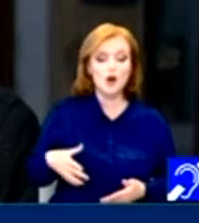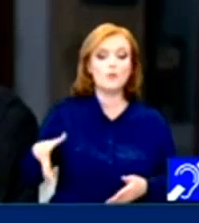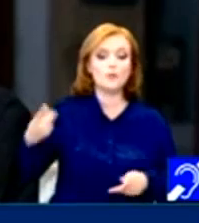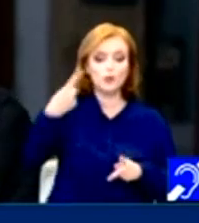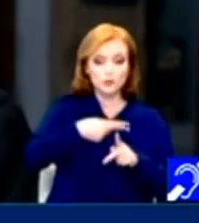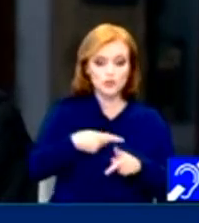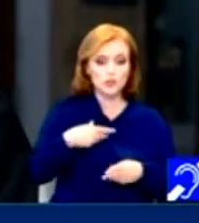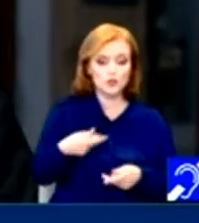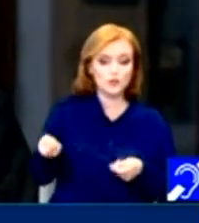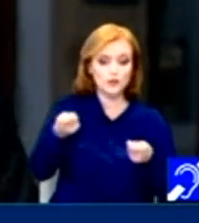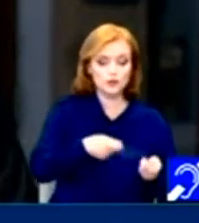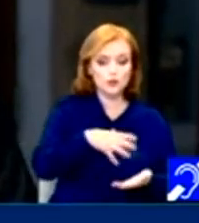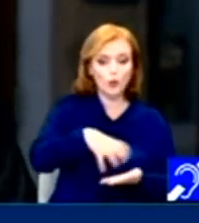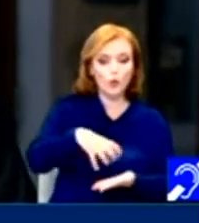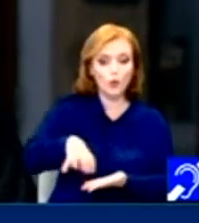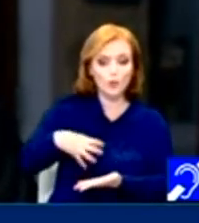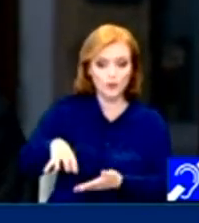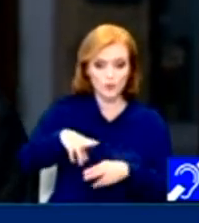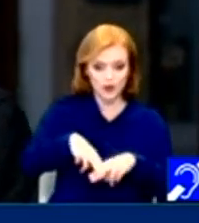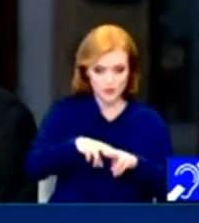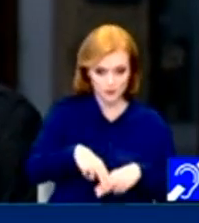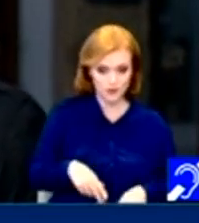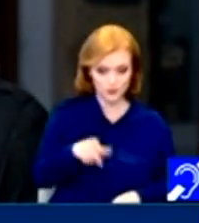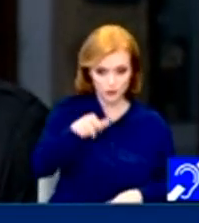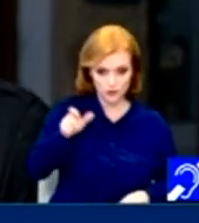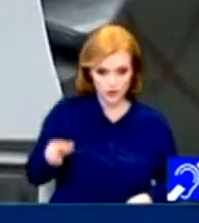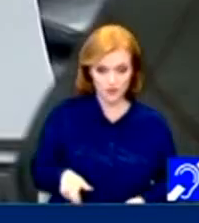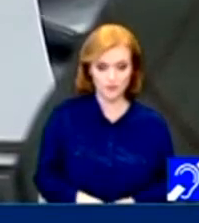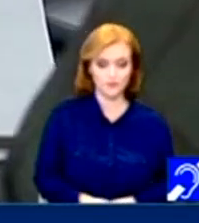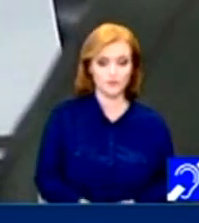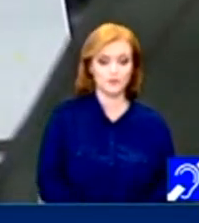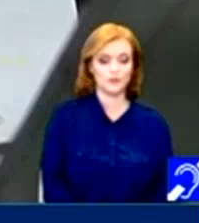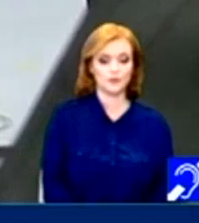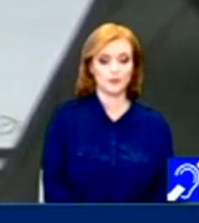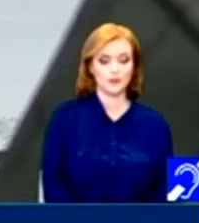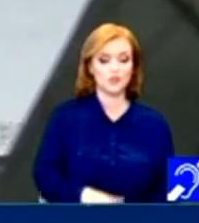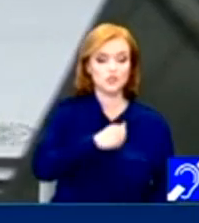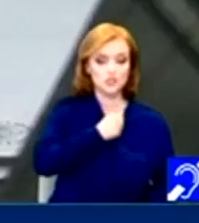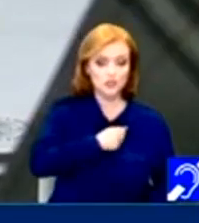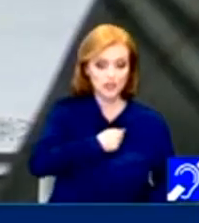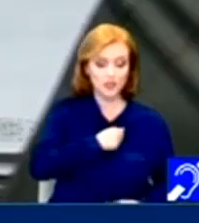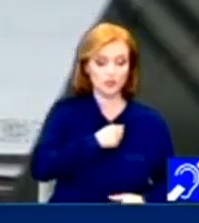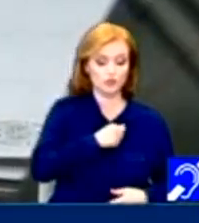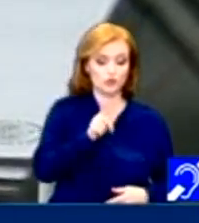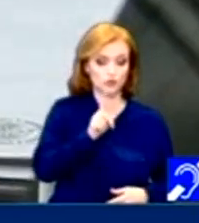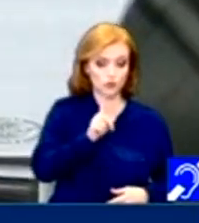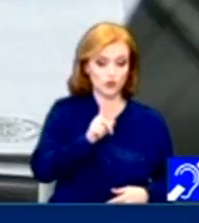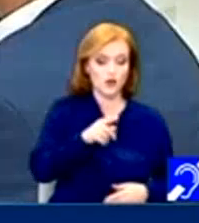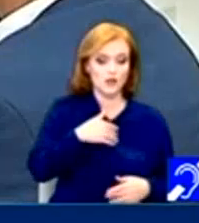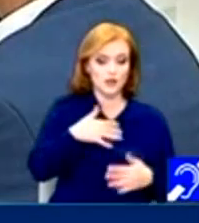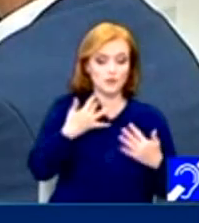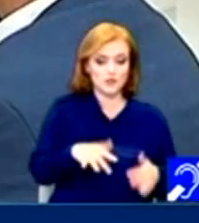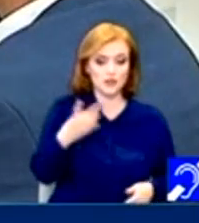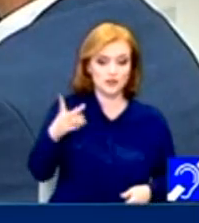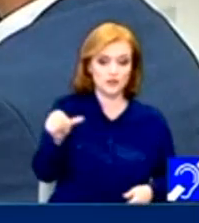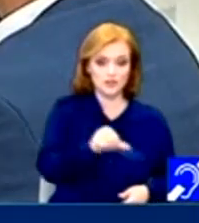și le-am prezentat în instanță cu listele de subscripții în față ca să se vadă că sistemul a dat erori. Regret faptul că în astea două săptămâni și unii reprezentanți ai